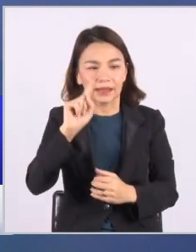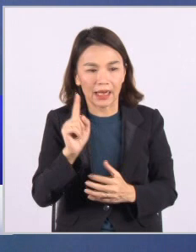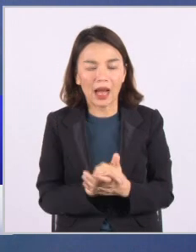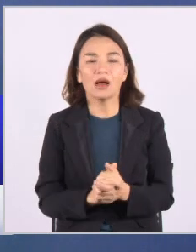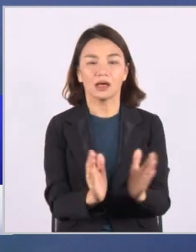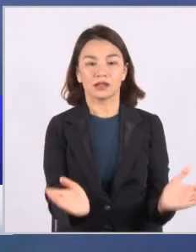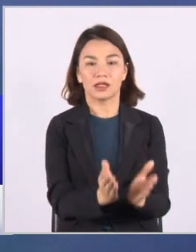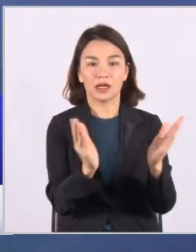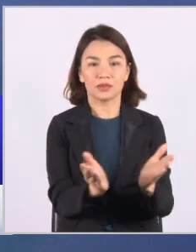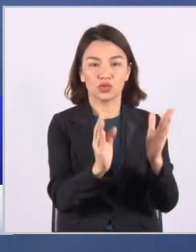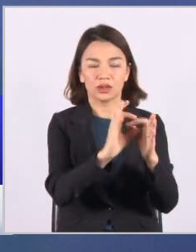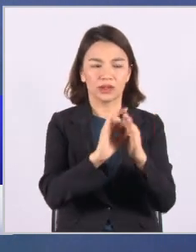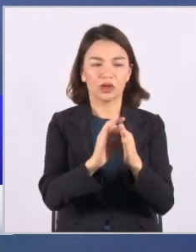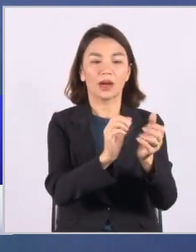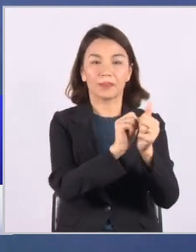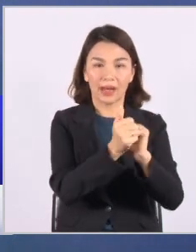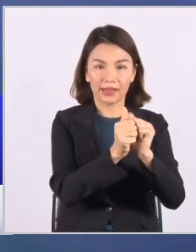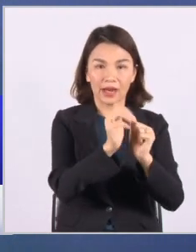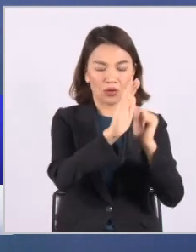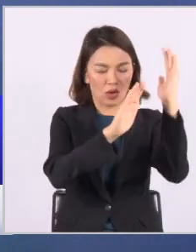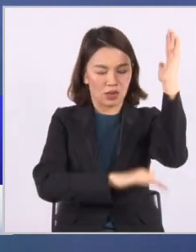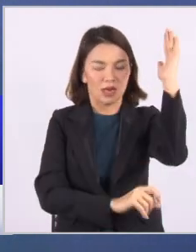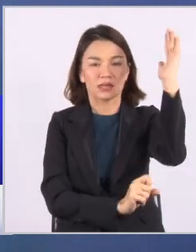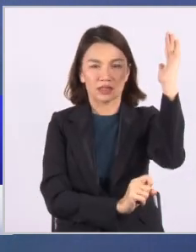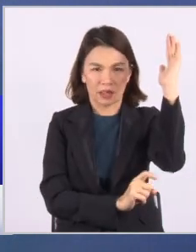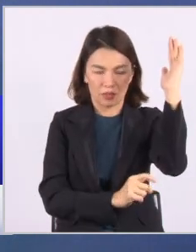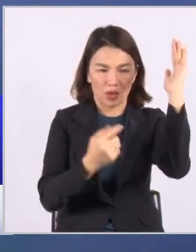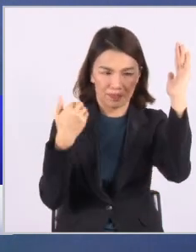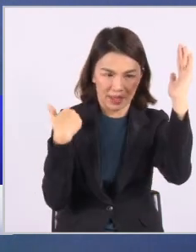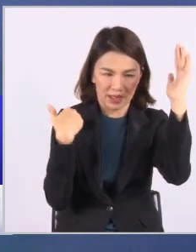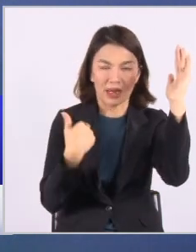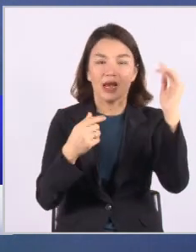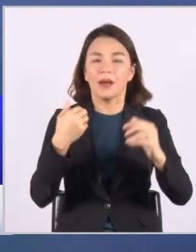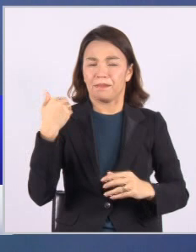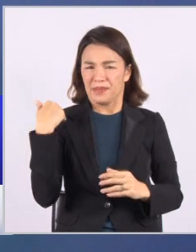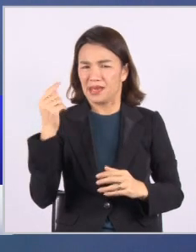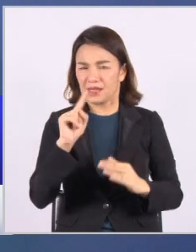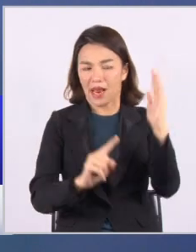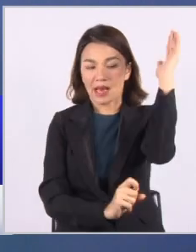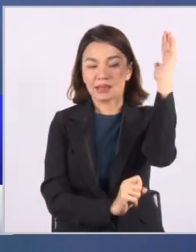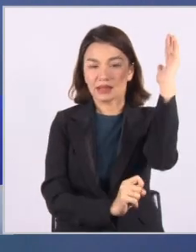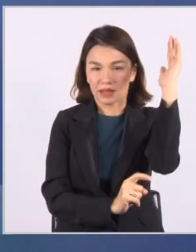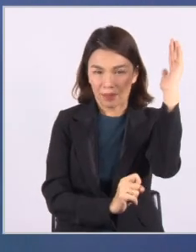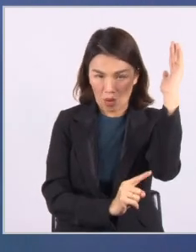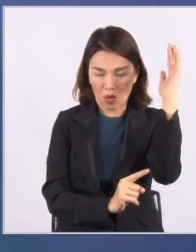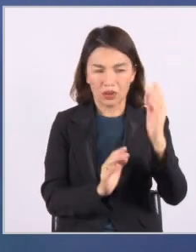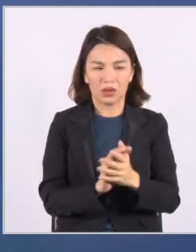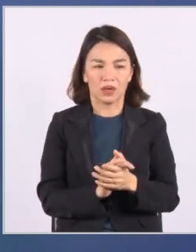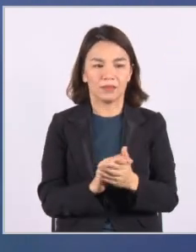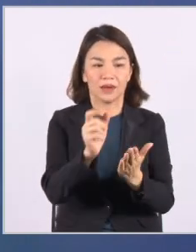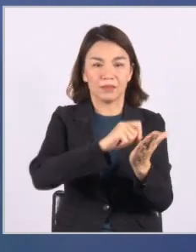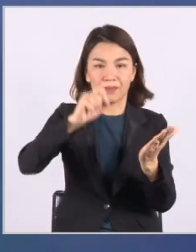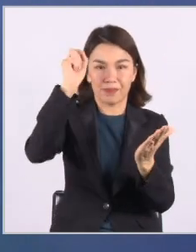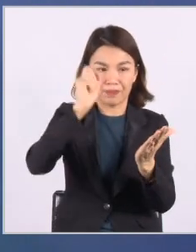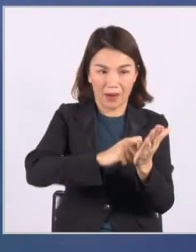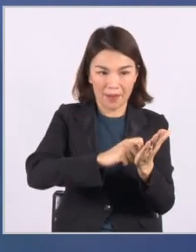อร์มูล่า1ที่สิงคโปร์เหมือนเดิมนะครับซึ่งทางสิงคโปร์ในเบื้องต้นเนี่ยเราได้มีการเซ็นสัญญาไว้ประมาณเรา